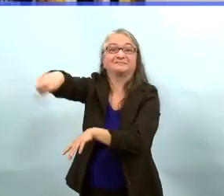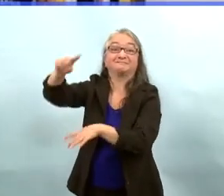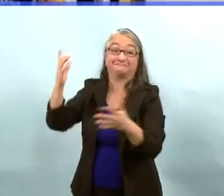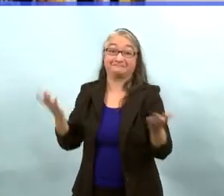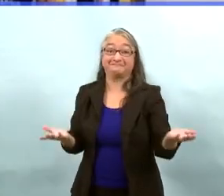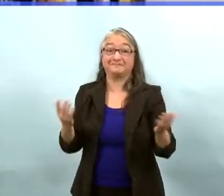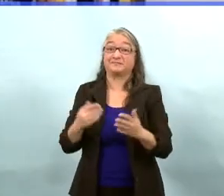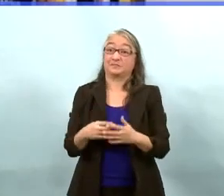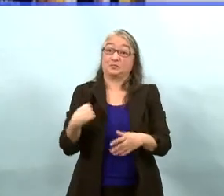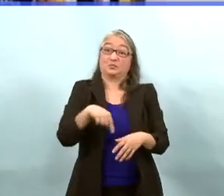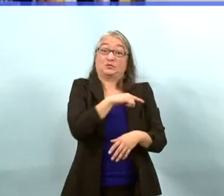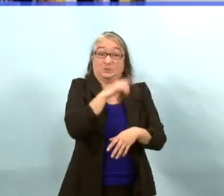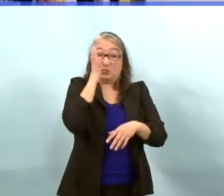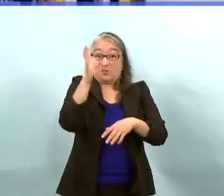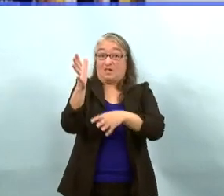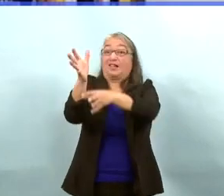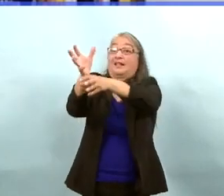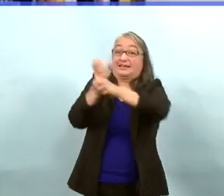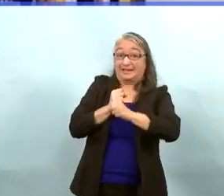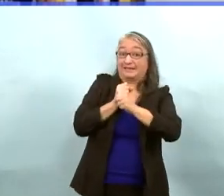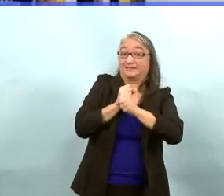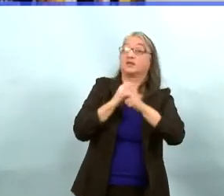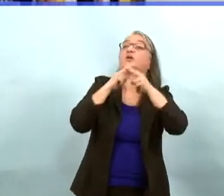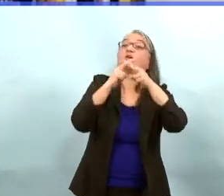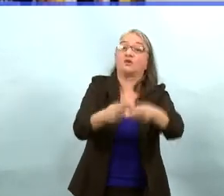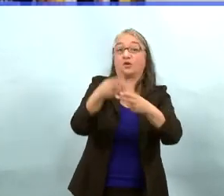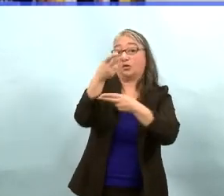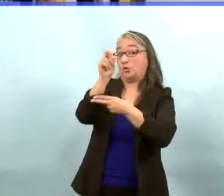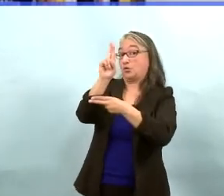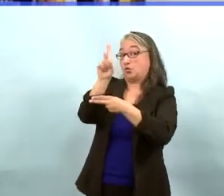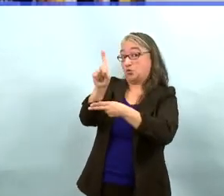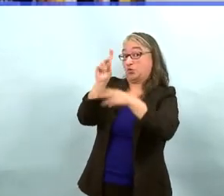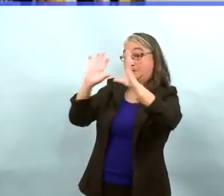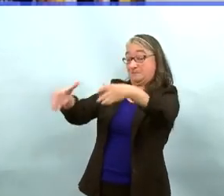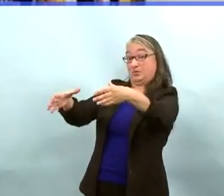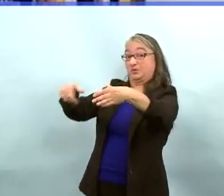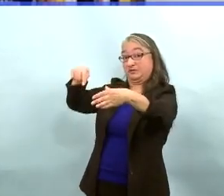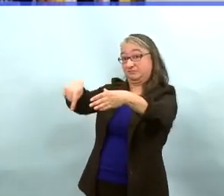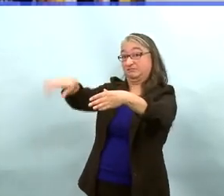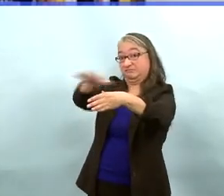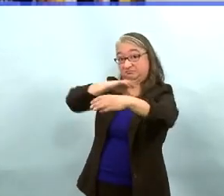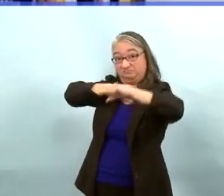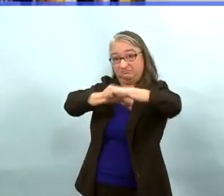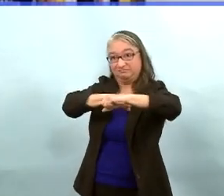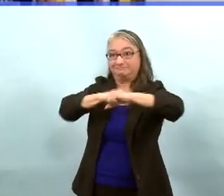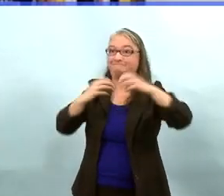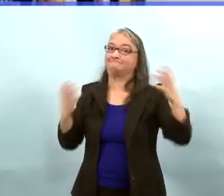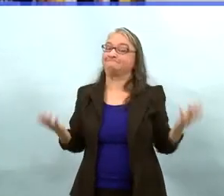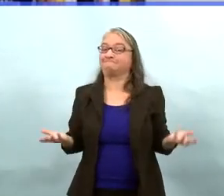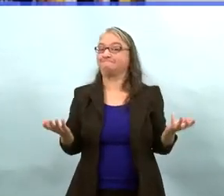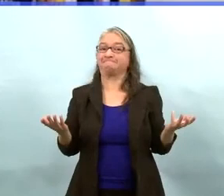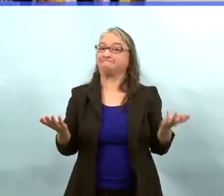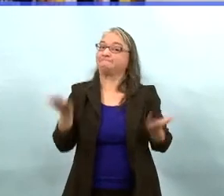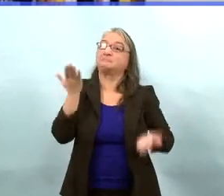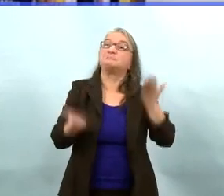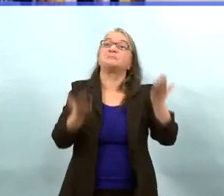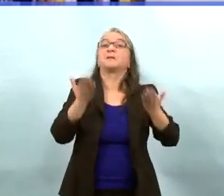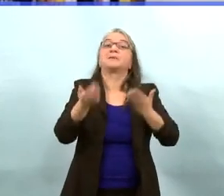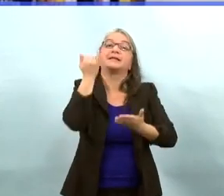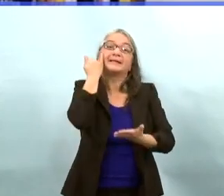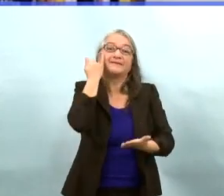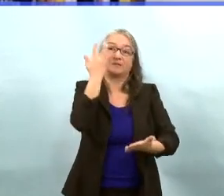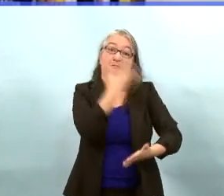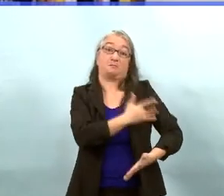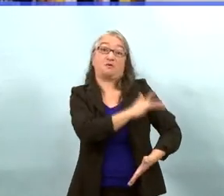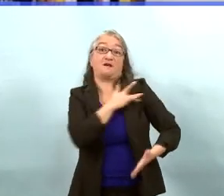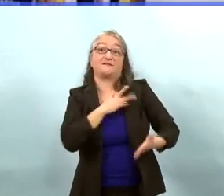d'âge. Alors, je ne sais pas vraiment si on n'arrivera jamais à un exemple typique de ce que c'est que l'immunité de